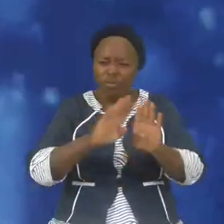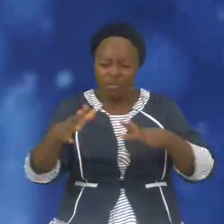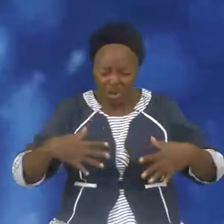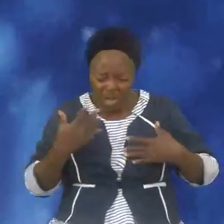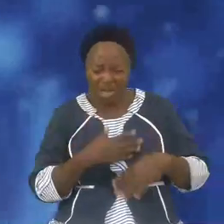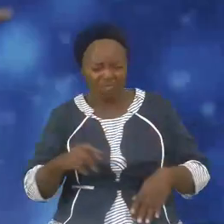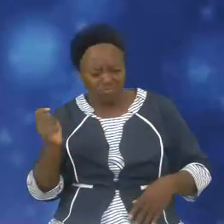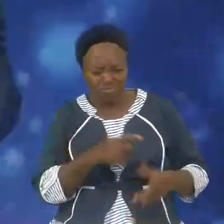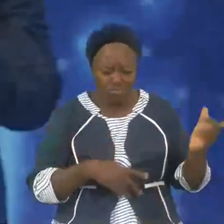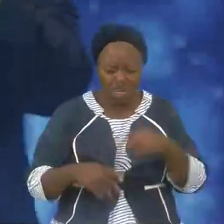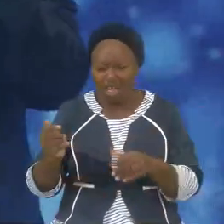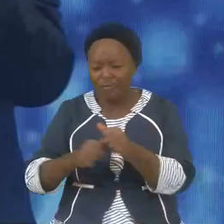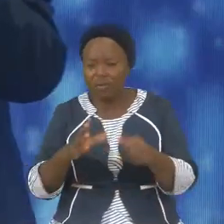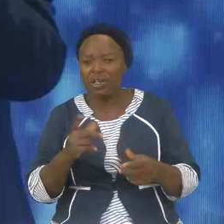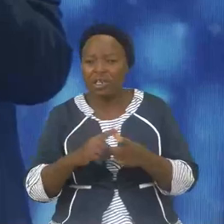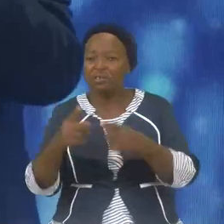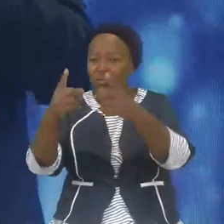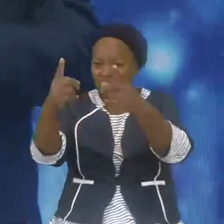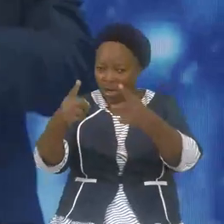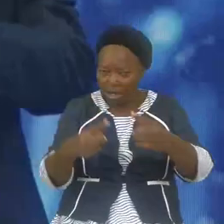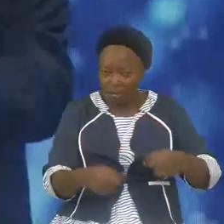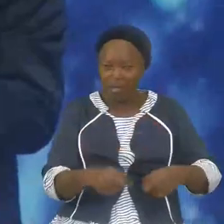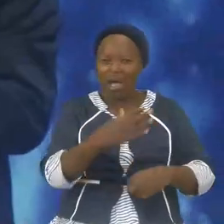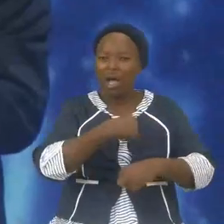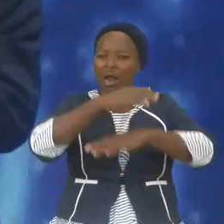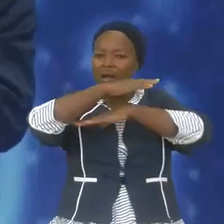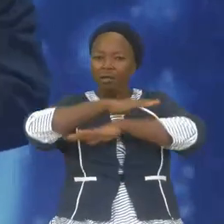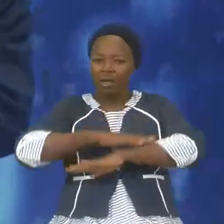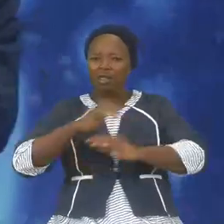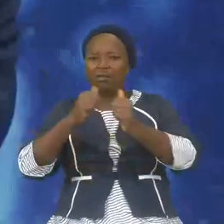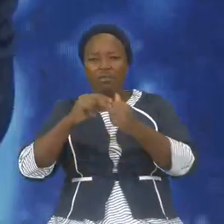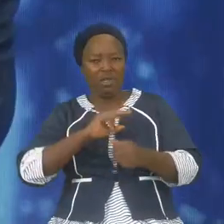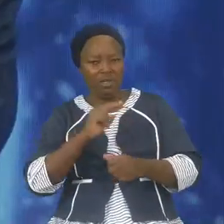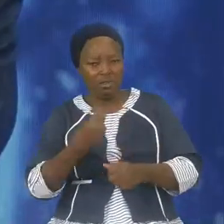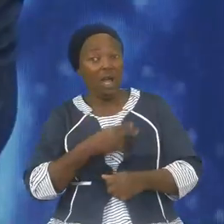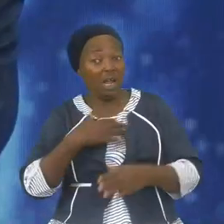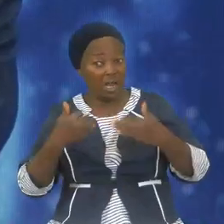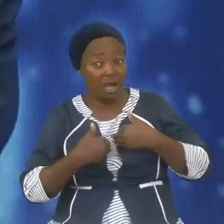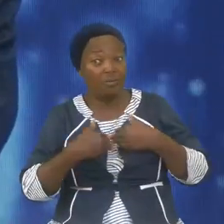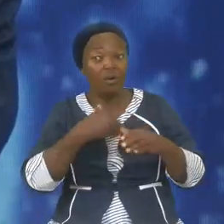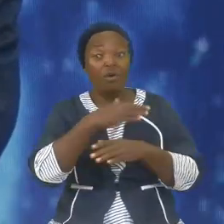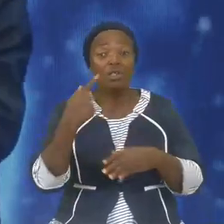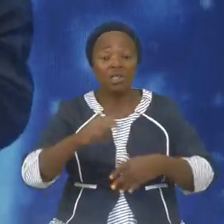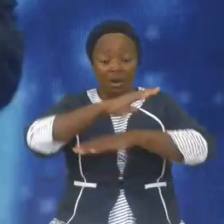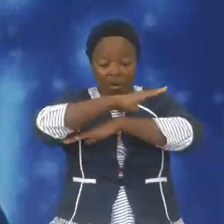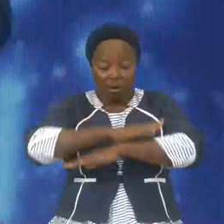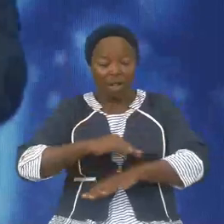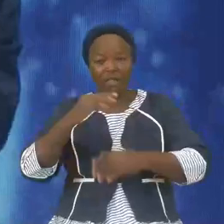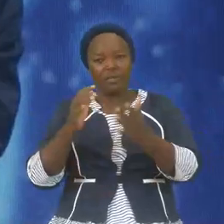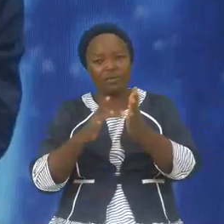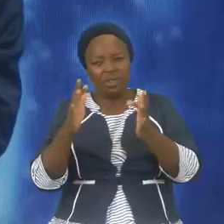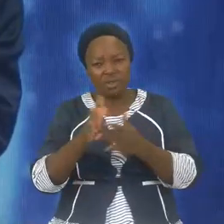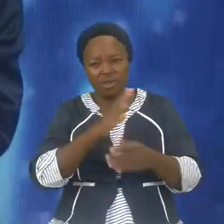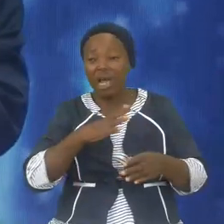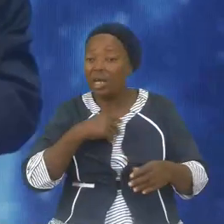tourmentent, qui te poussent par-ci, par-là, viens et prends le repos avec nous, et aie le repos de